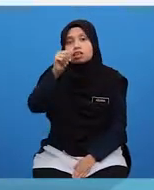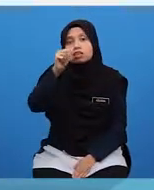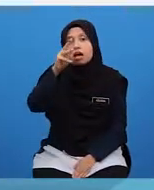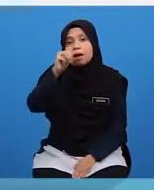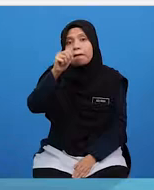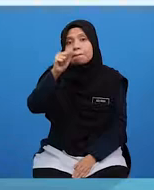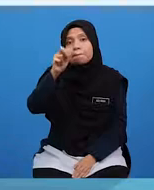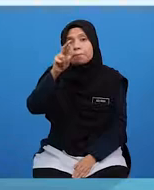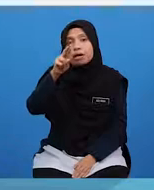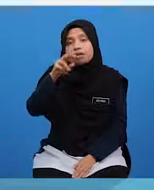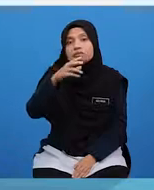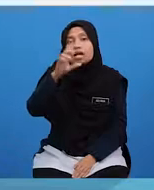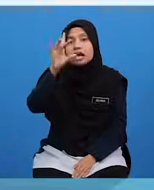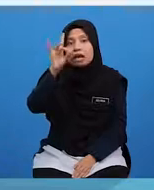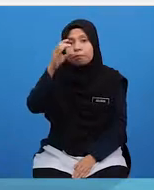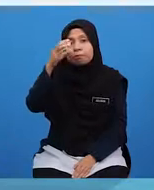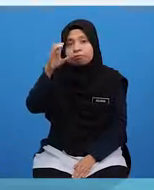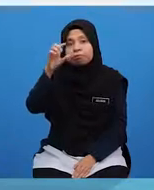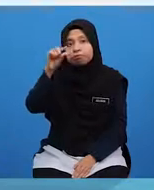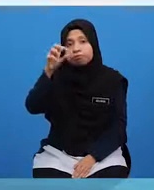damar 800 gram.